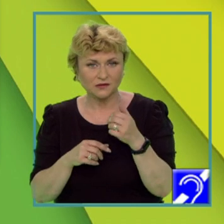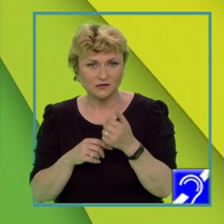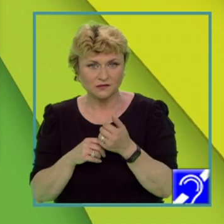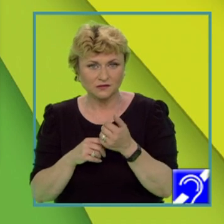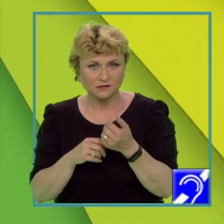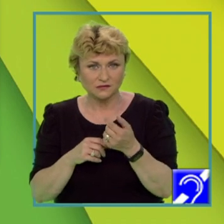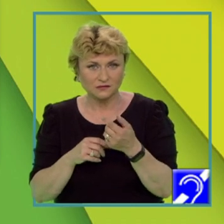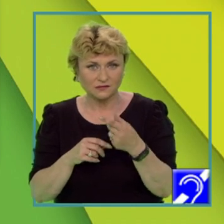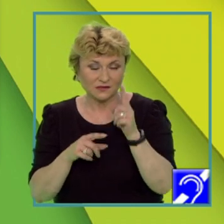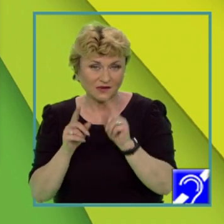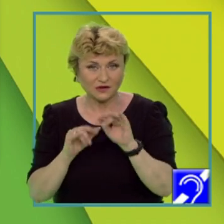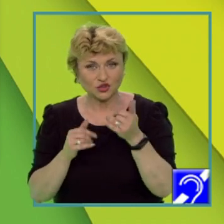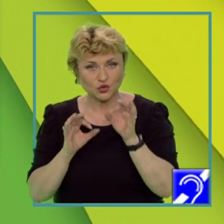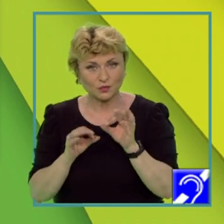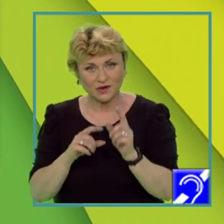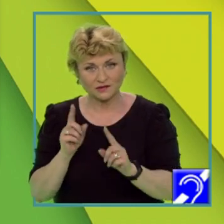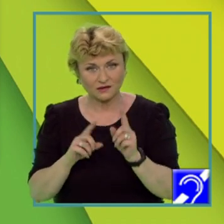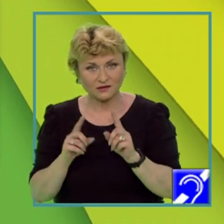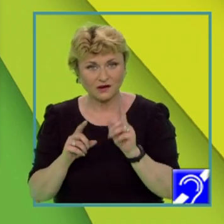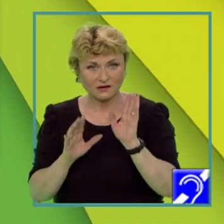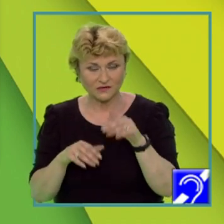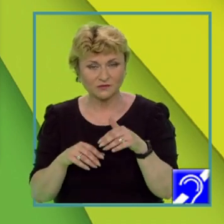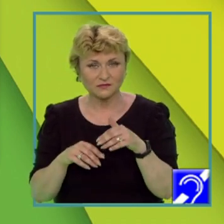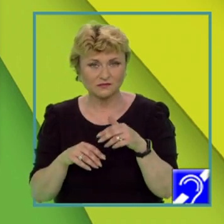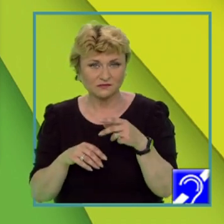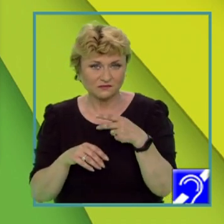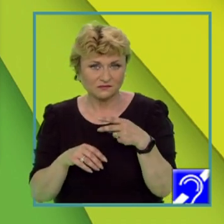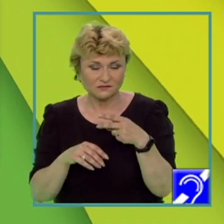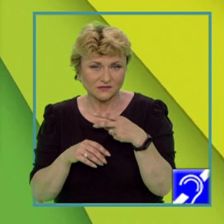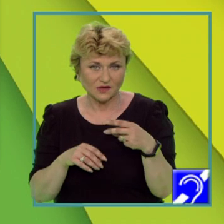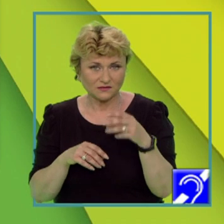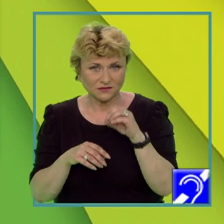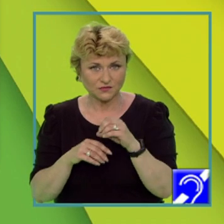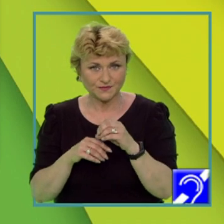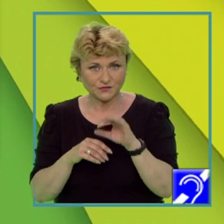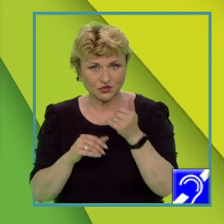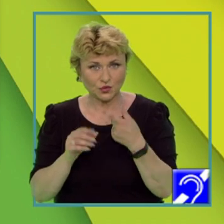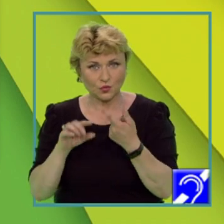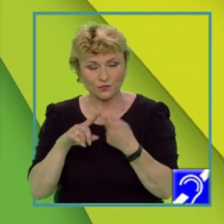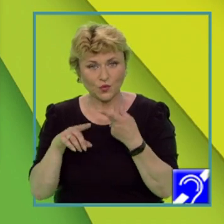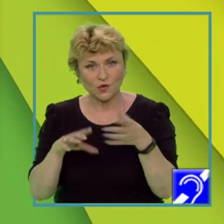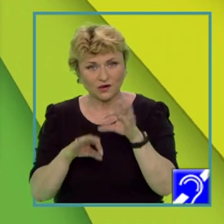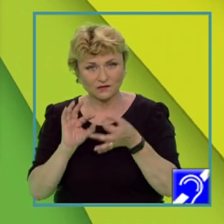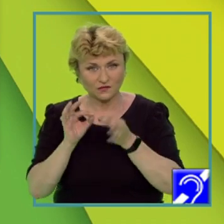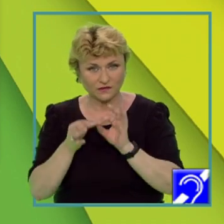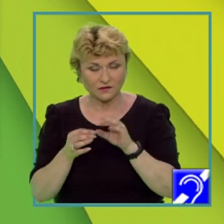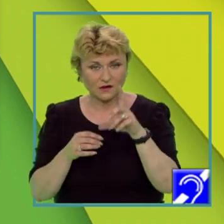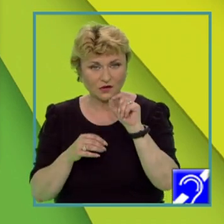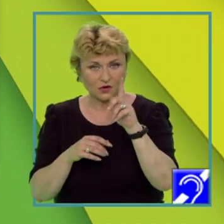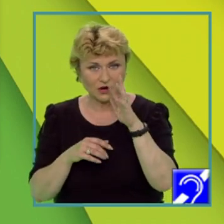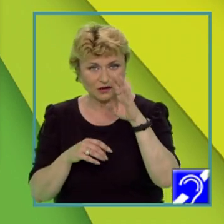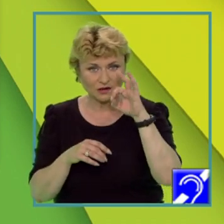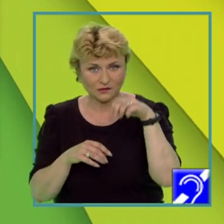dacă și numai dacă a la idee este egal cu x cu alte cuvinte logaritmul unui număr pozitiv